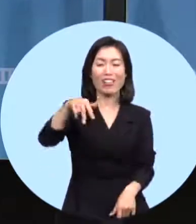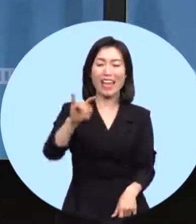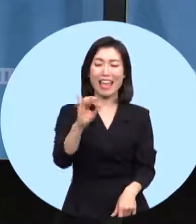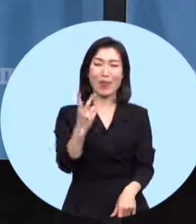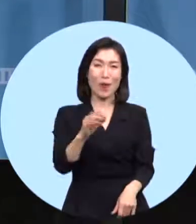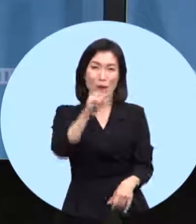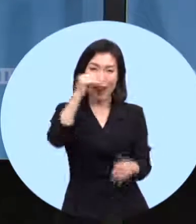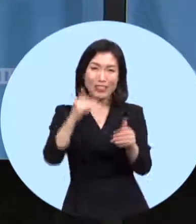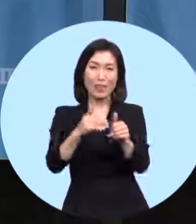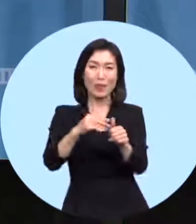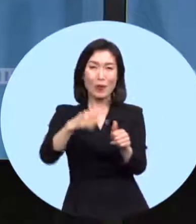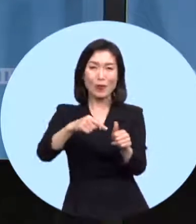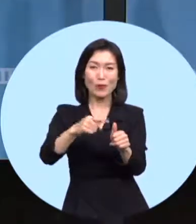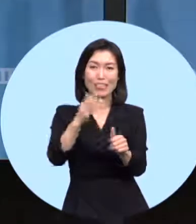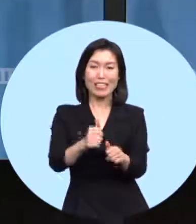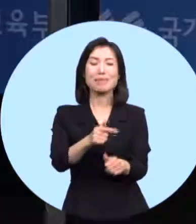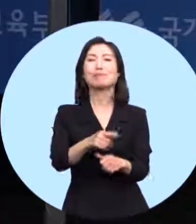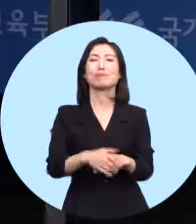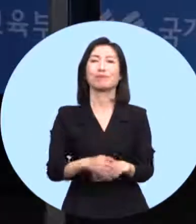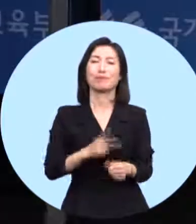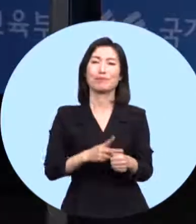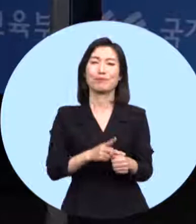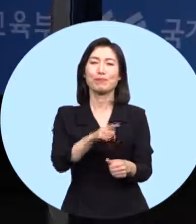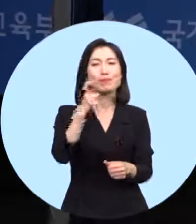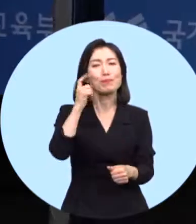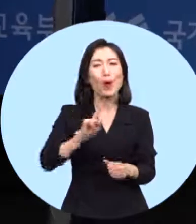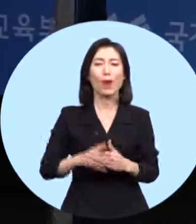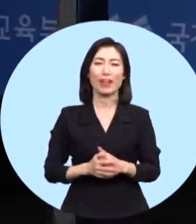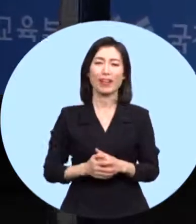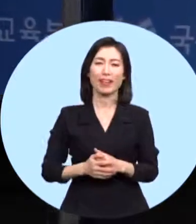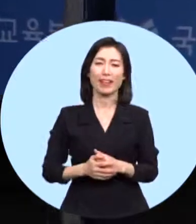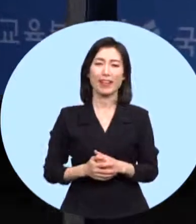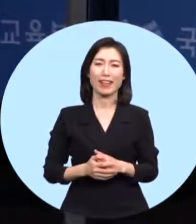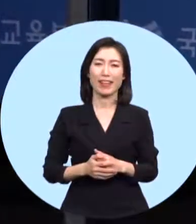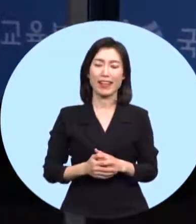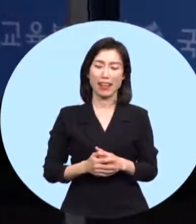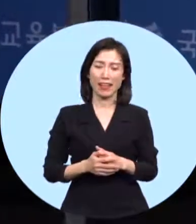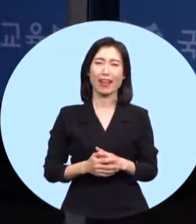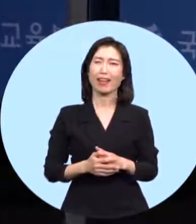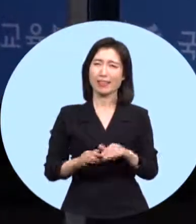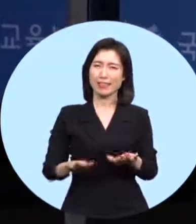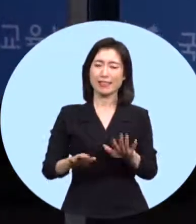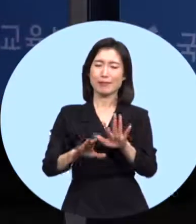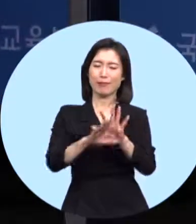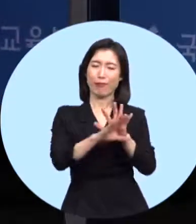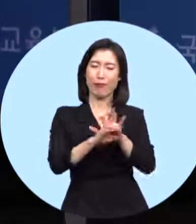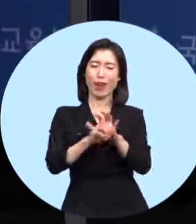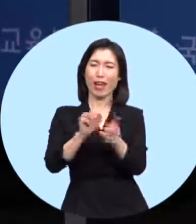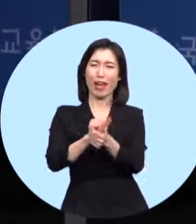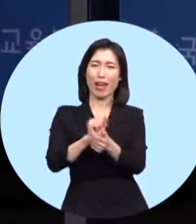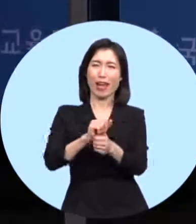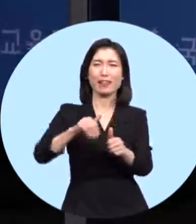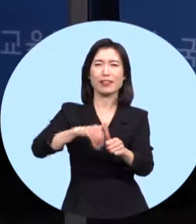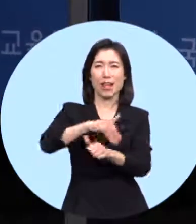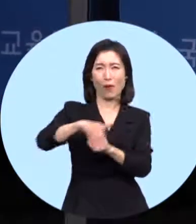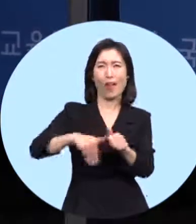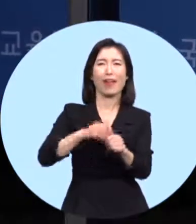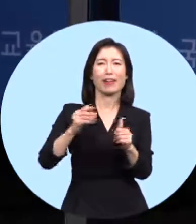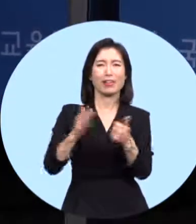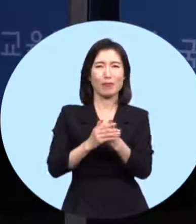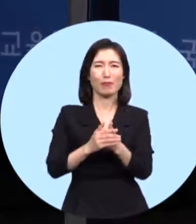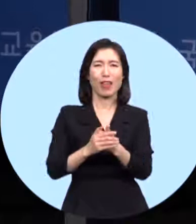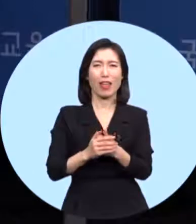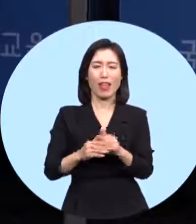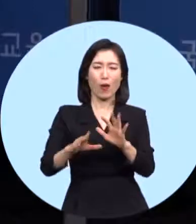네. 예. 현재 뭐 코로나 상황이어서 우리가 그 코로나